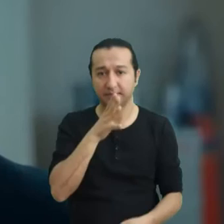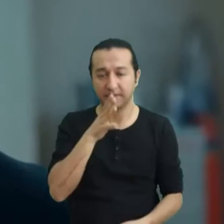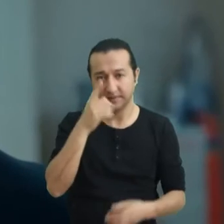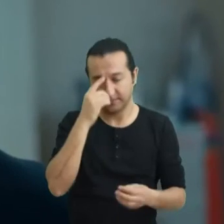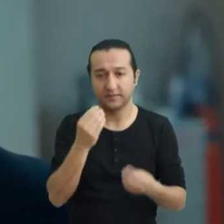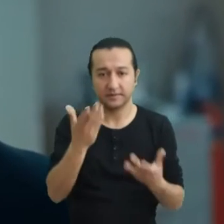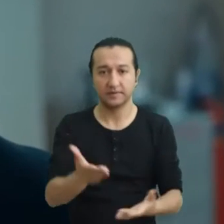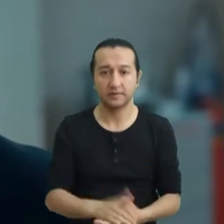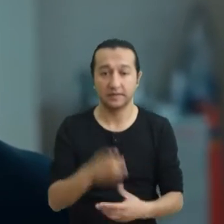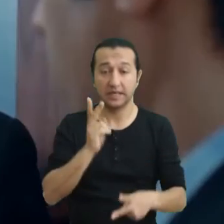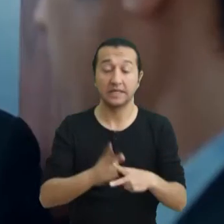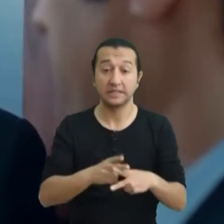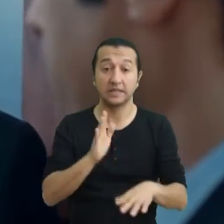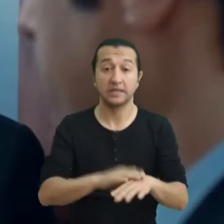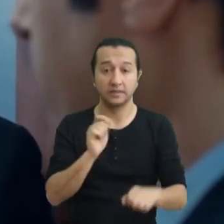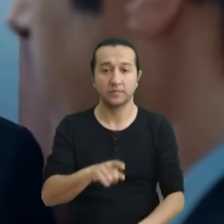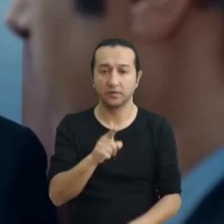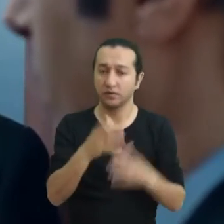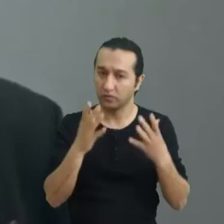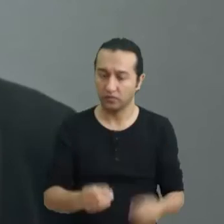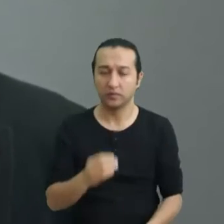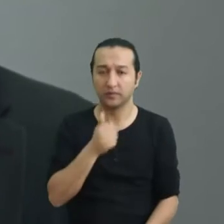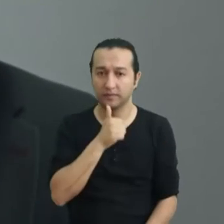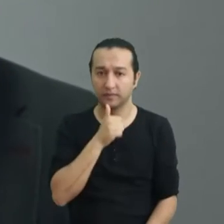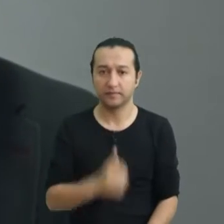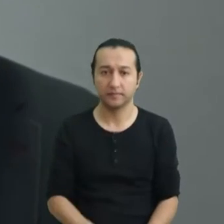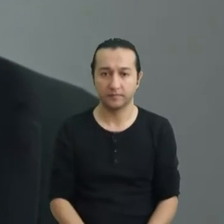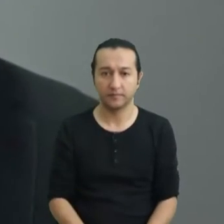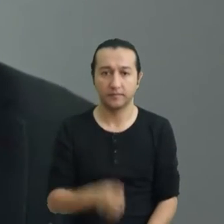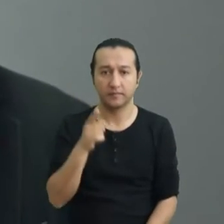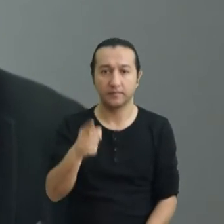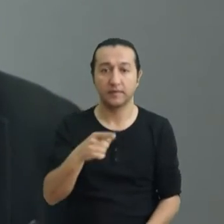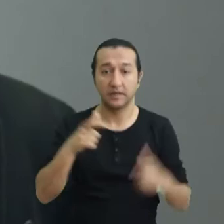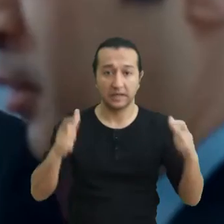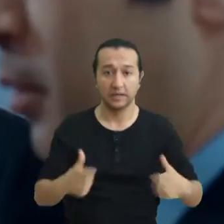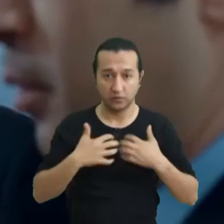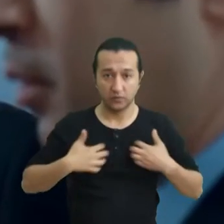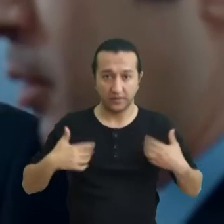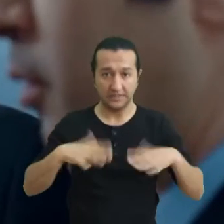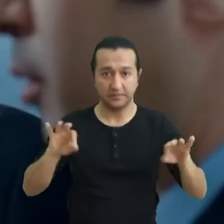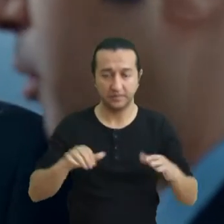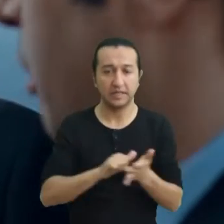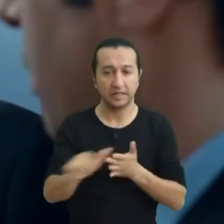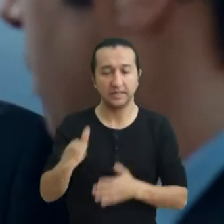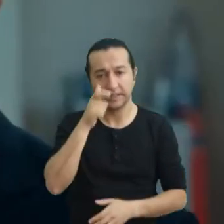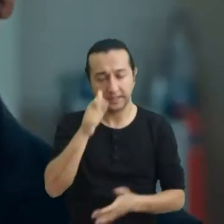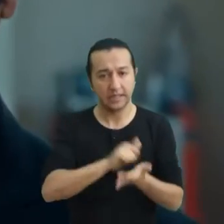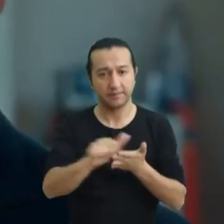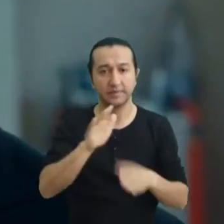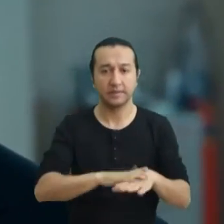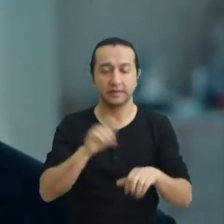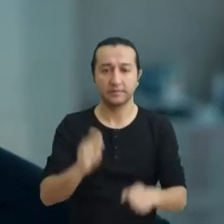vereceğiz. Acele edin Hüsnü. Elbette efendim. Katın güvenliği sağlandı mı? Gerekli bütün tedbirler